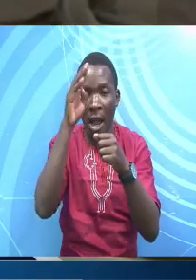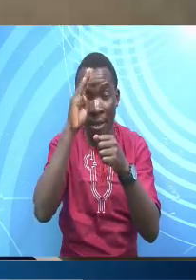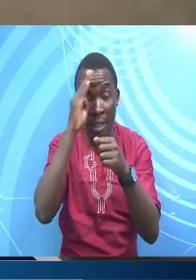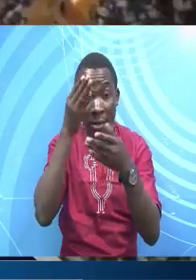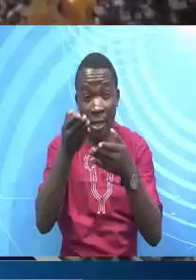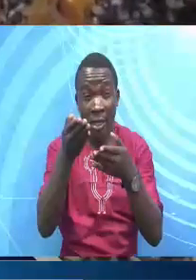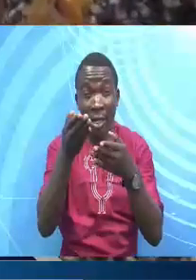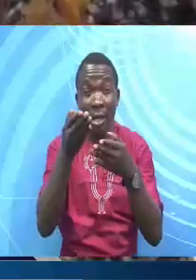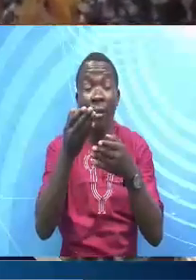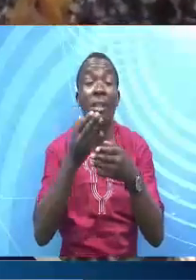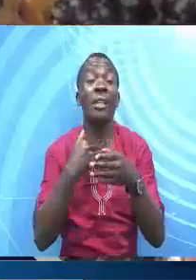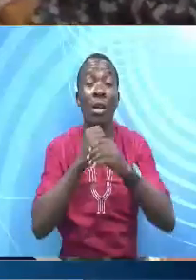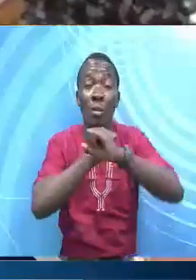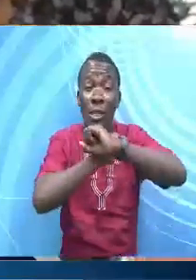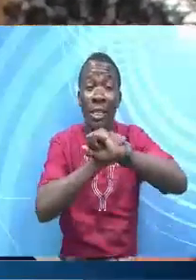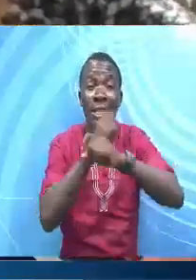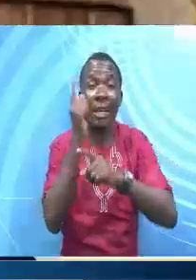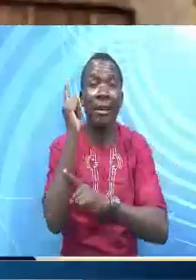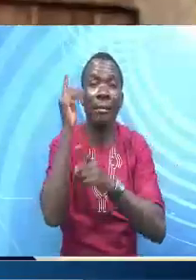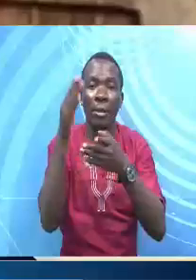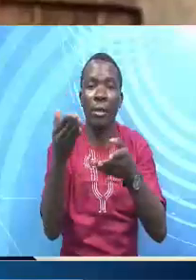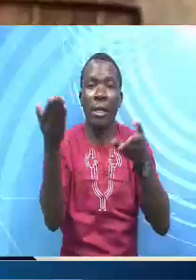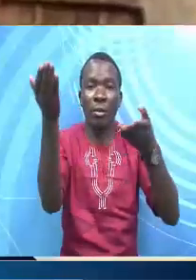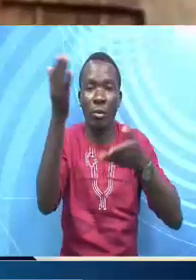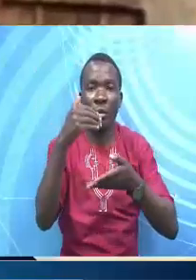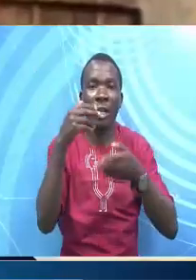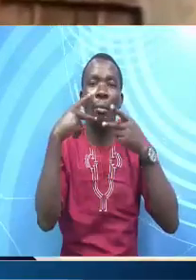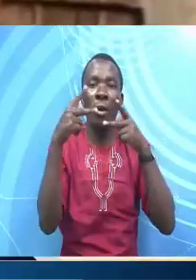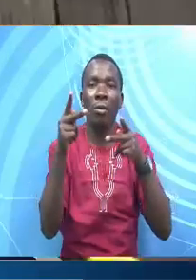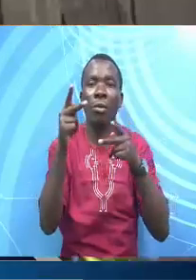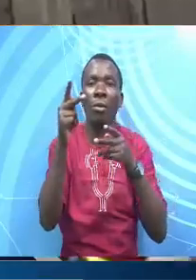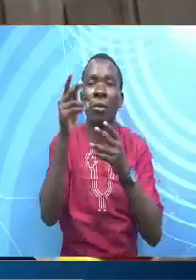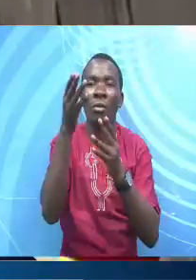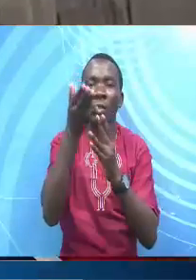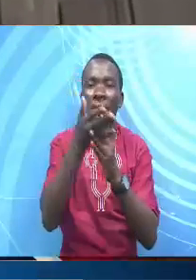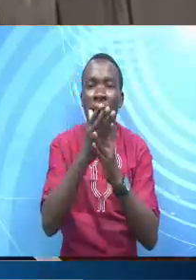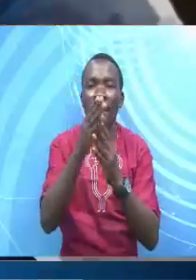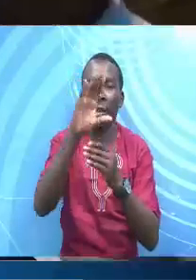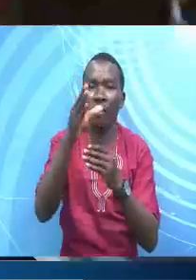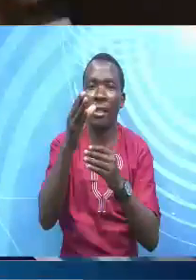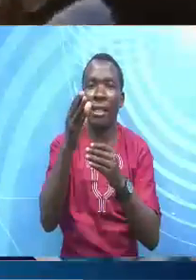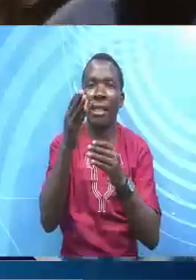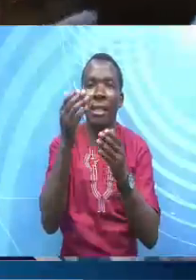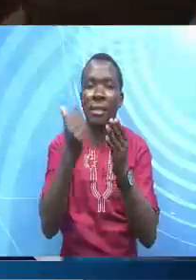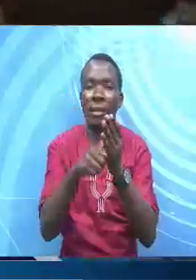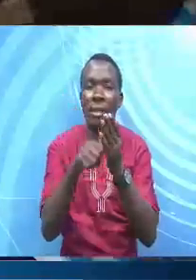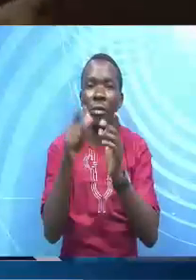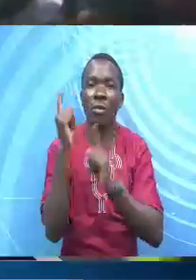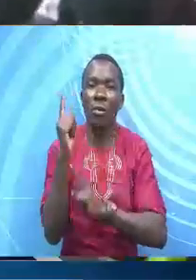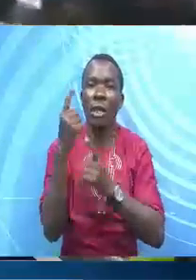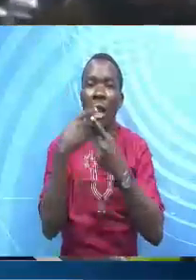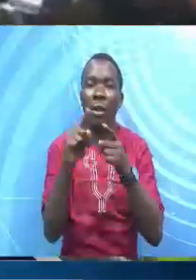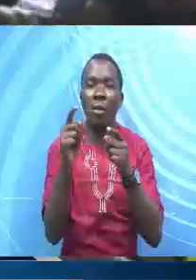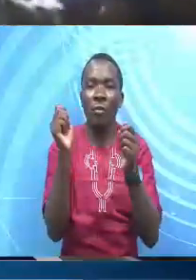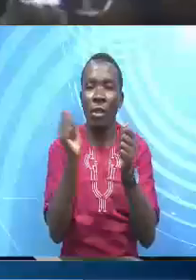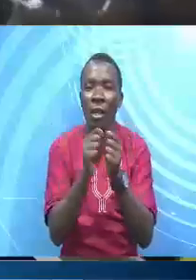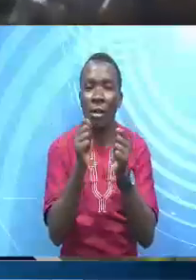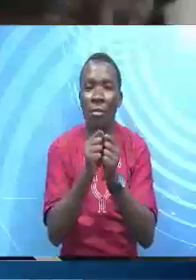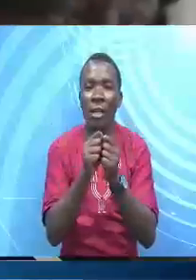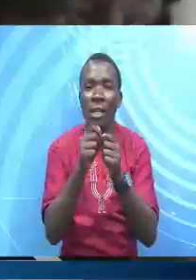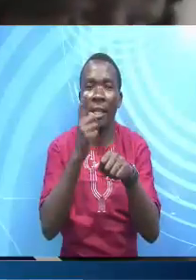no kugarura amahoro. Centrafrique imaze igihe iri mu bibazo by'umutekano, ariko byongeye gukara mu mpera z'umwaka ushize ubwo hategurwaga amatora